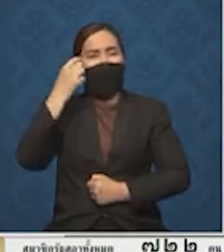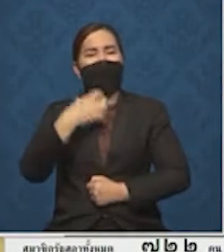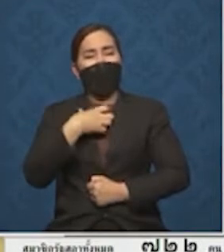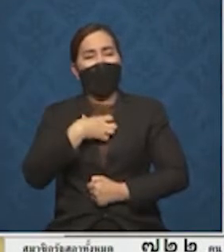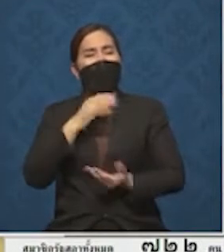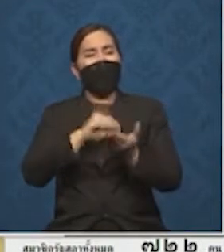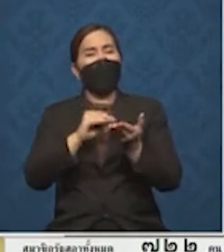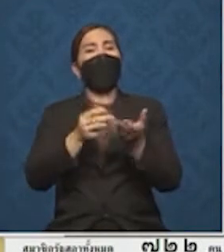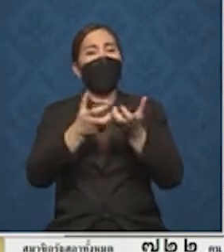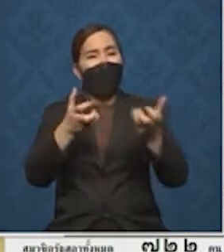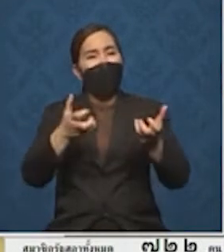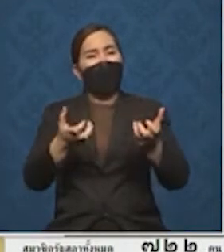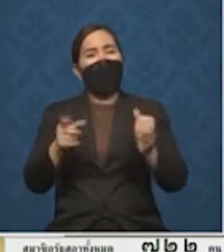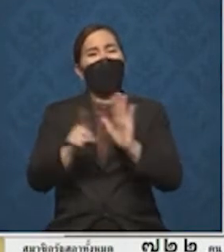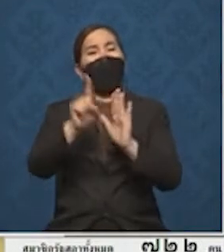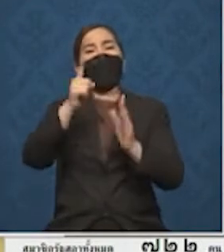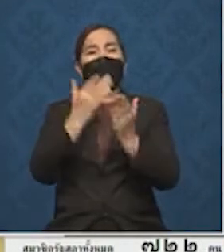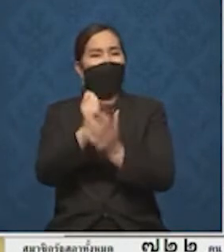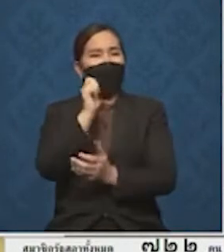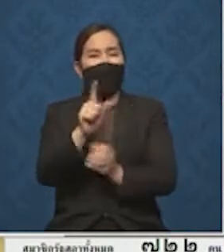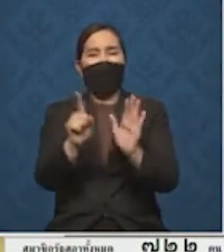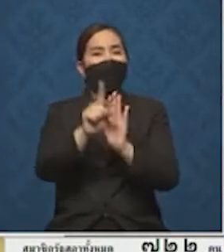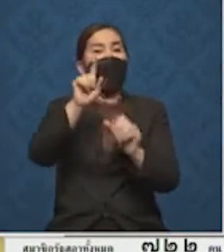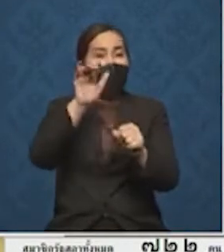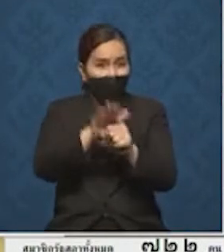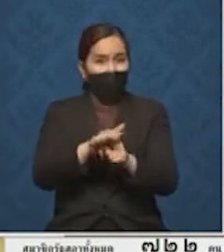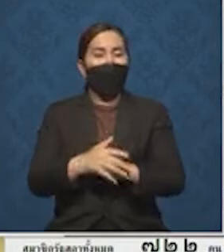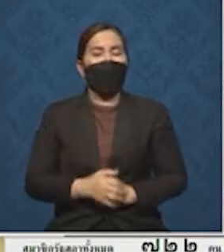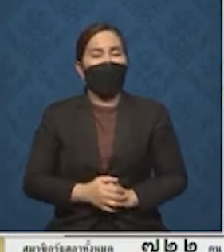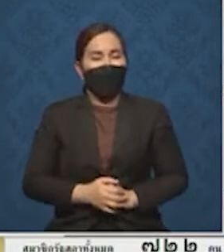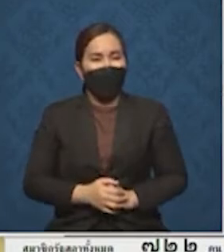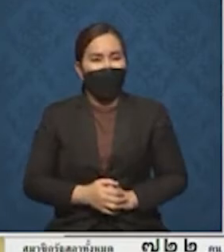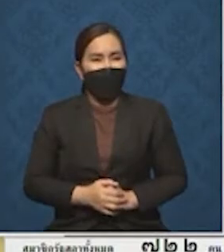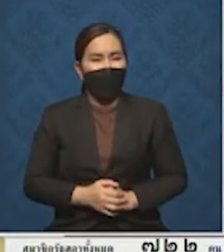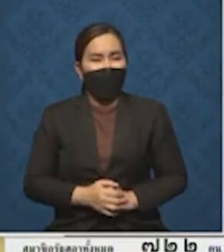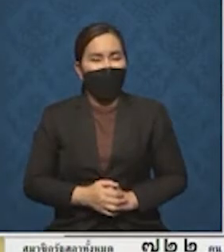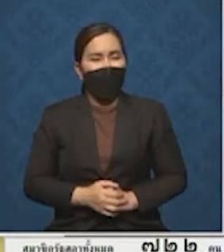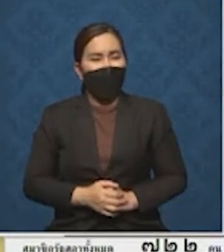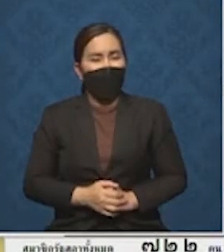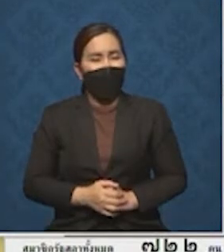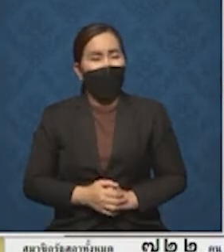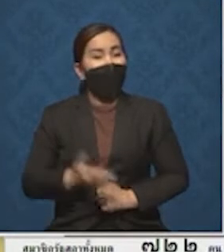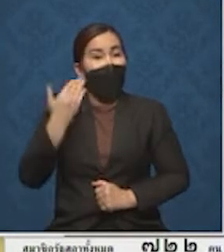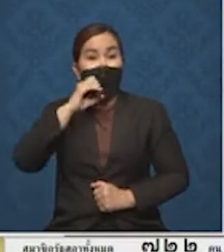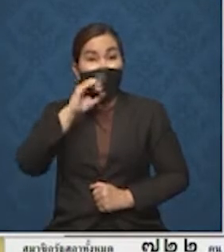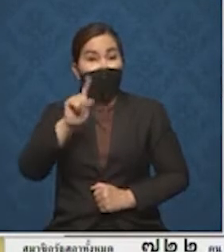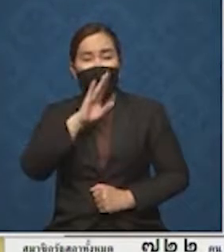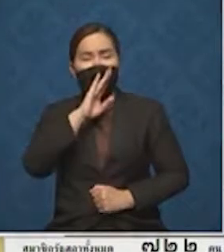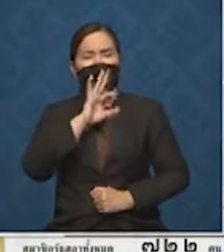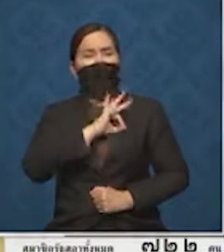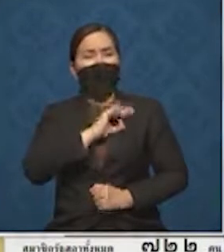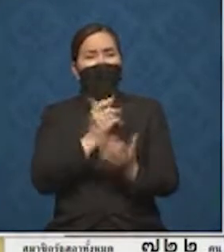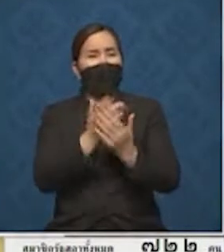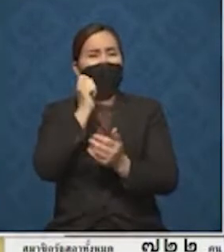ะเราก็ควรจะมี Wingเดิมการขาดมาสมาชิคือการยกเลิกไม่จ่ายคาบำลง 2